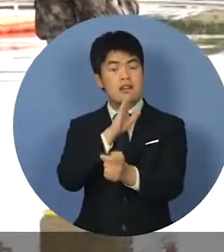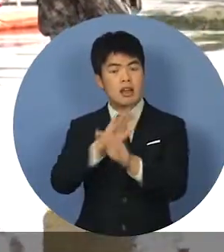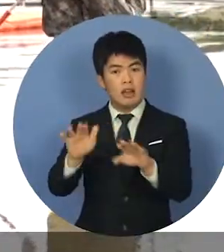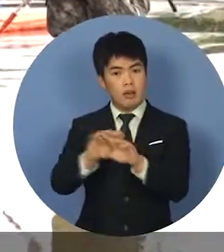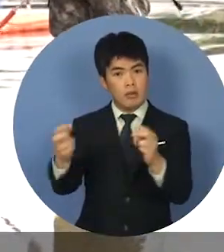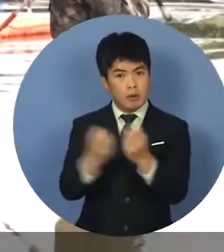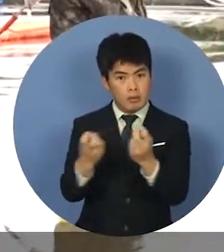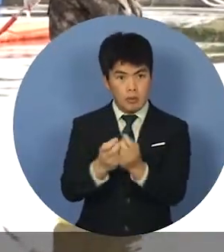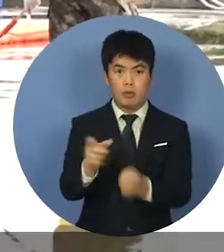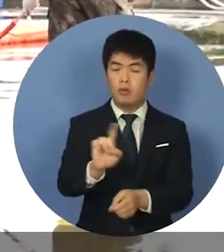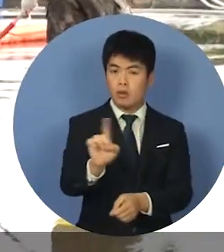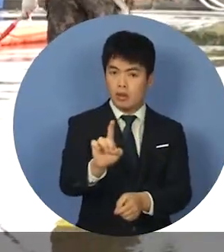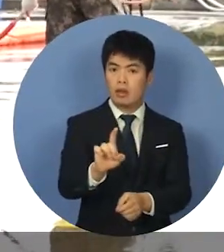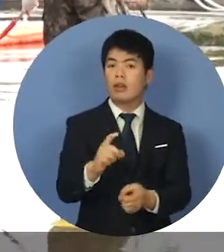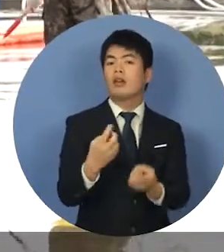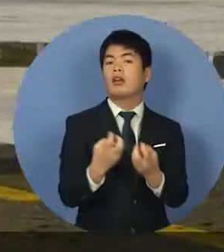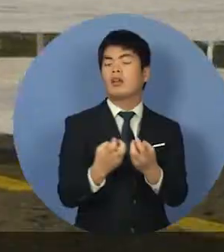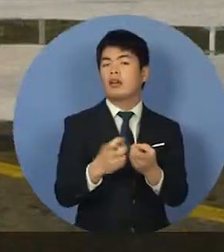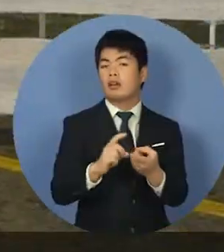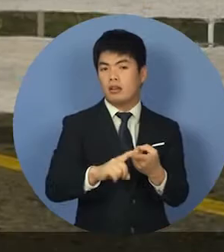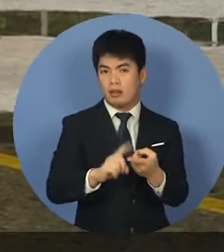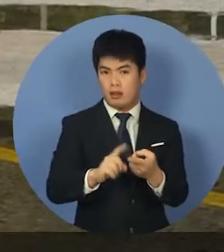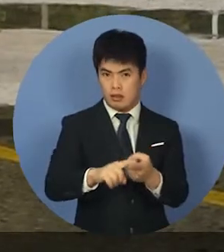위해 더욱 강도 높게 진행되었습니다.